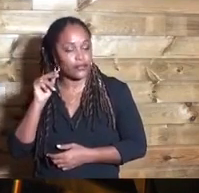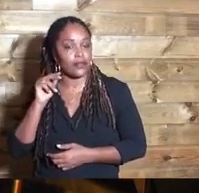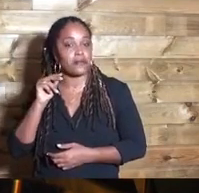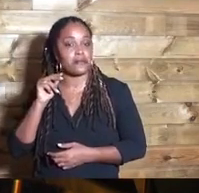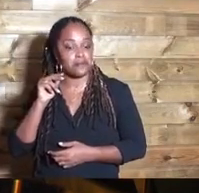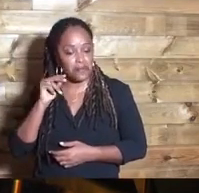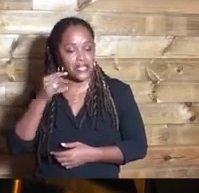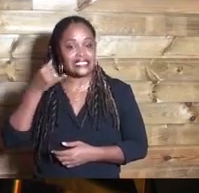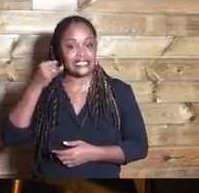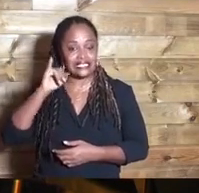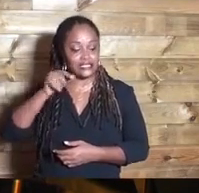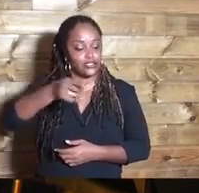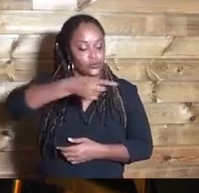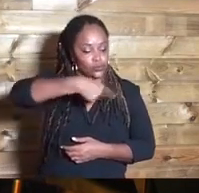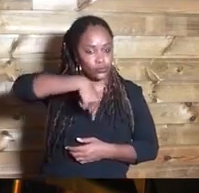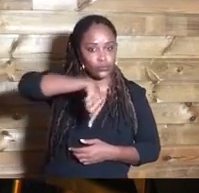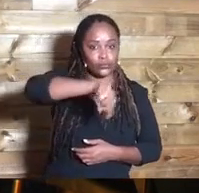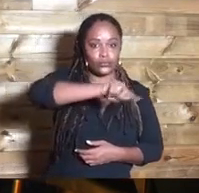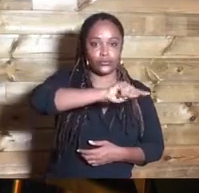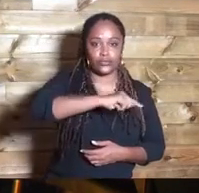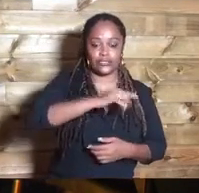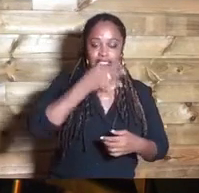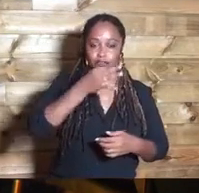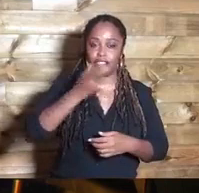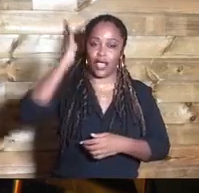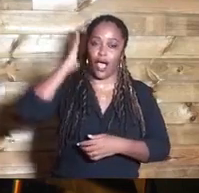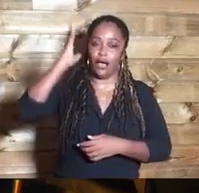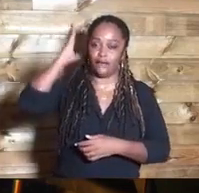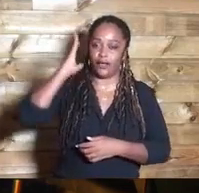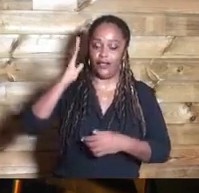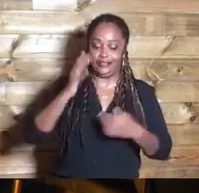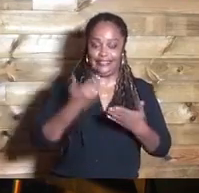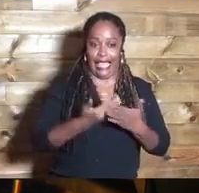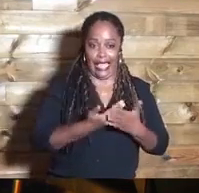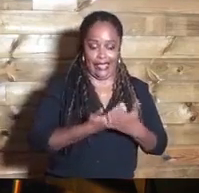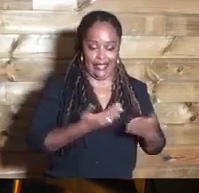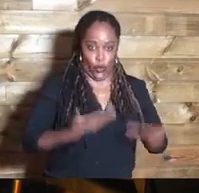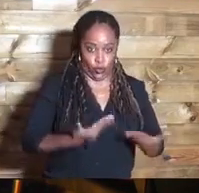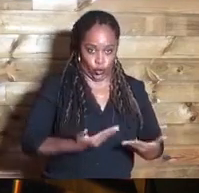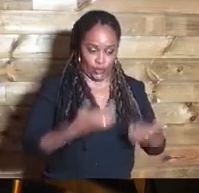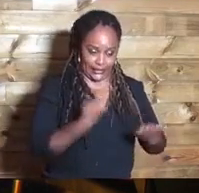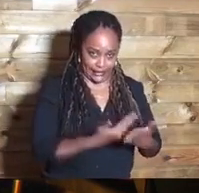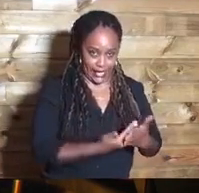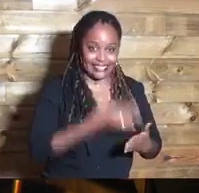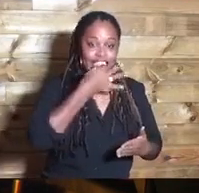c'est parce qu'avant nous, tini moun ki goumé. Et ça vrai. Et ça